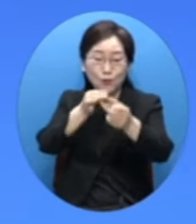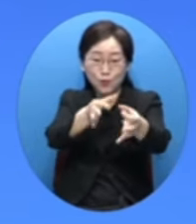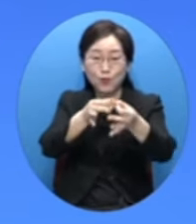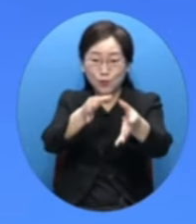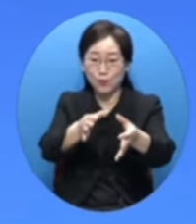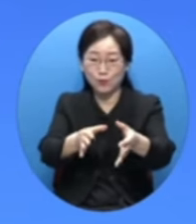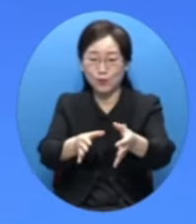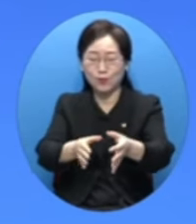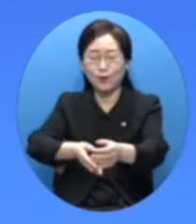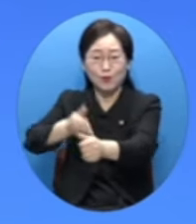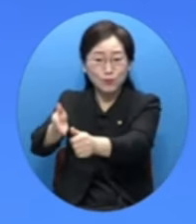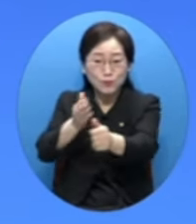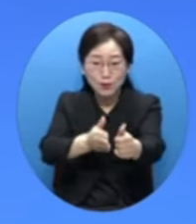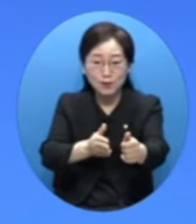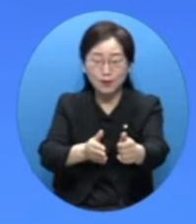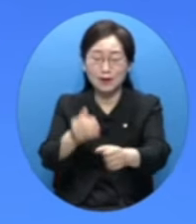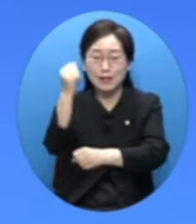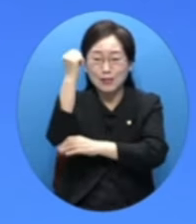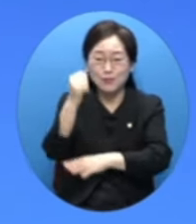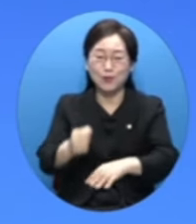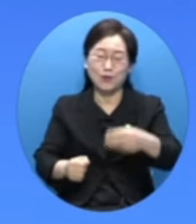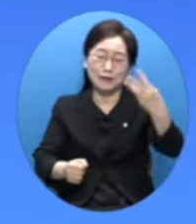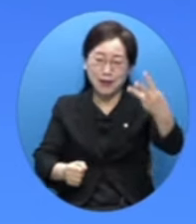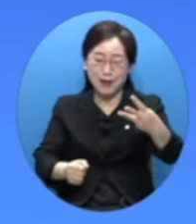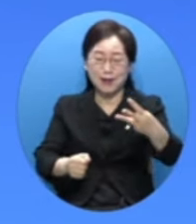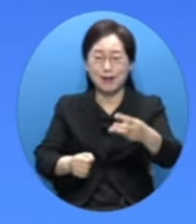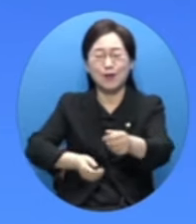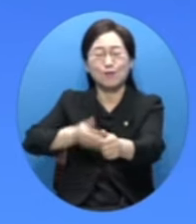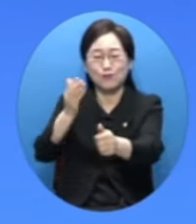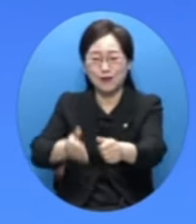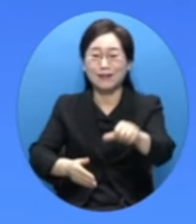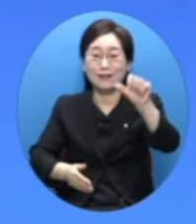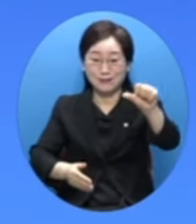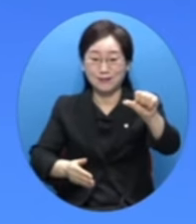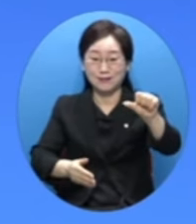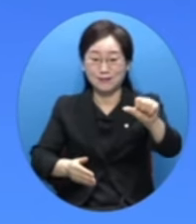결론이 기본 3명, 권장상 5명 낳자 그러는데